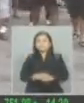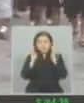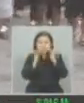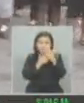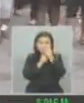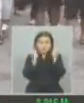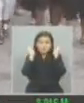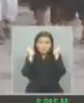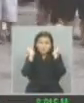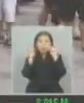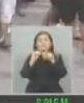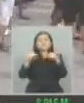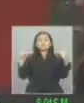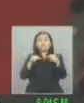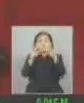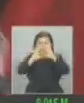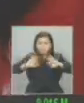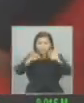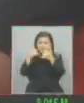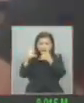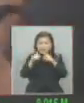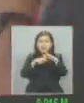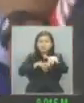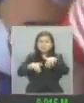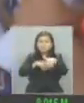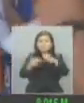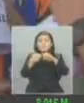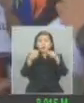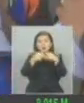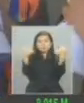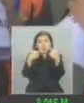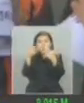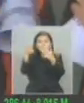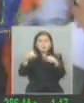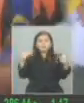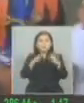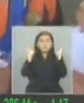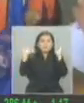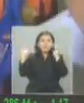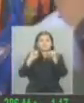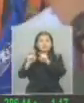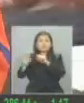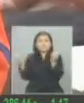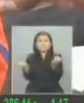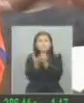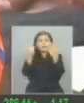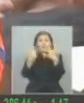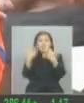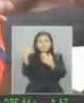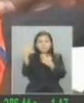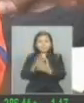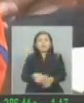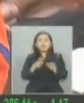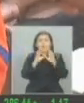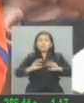ชิ้นที่ทำให้การแข่งขันฟุตบอลในระดับภูมิภาคลดปัญหาเรื่องความขัดแย้งระหว่างแฟนบอลลงไปได้โครงการเชื่อมความสัม